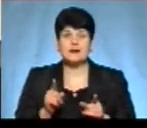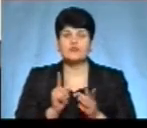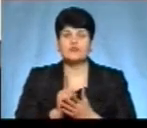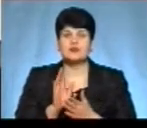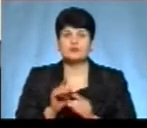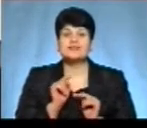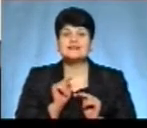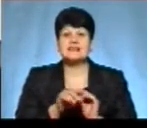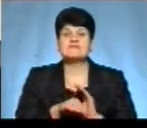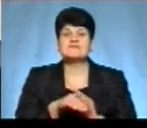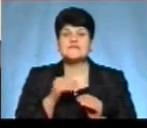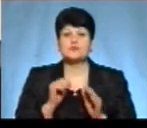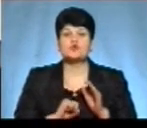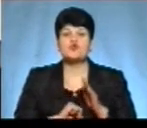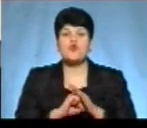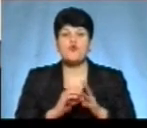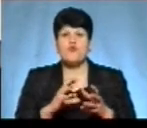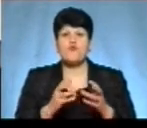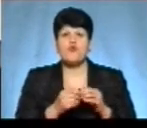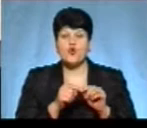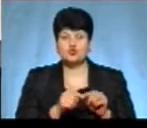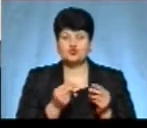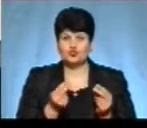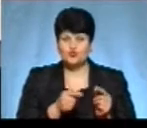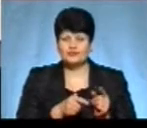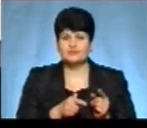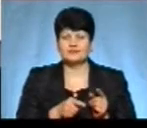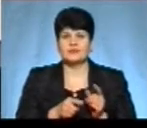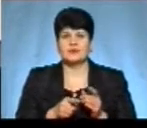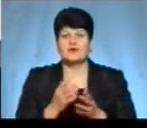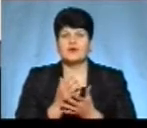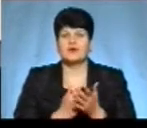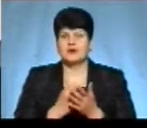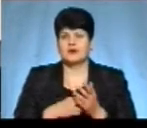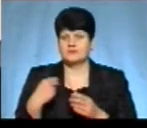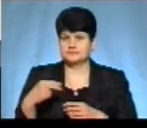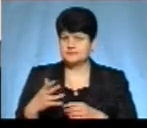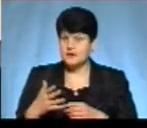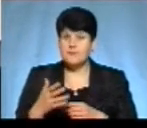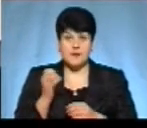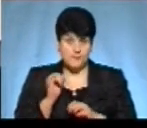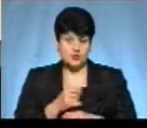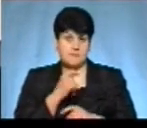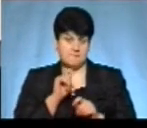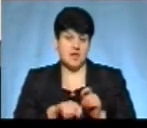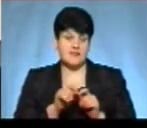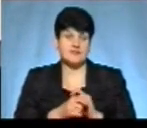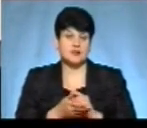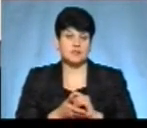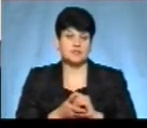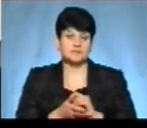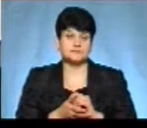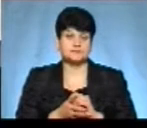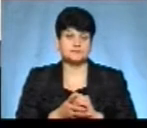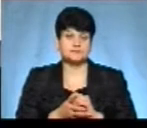з виборчого фонду кандидата в президенти. Тому ось ці дані є дуже важливими. Коли, відповідно, ми можемо перевірити, так? Тобто згодом,